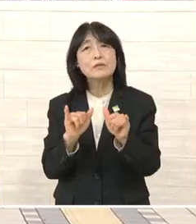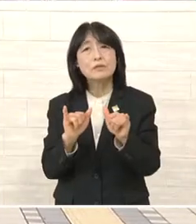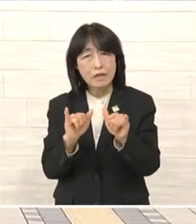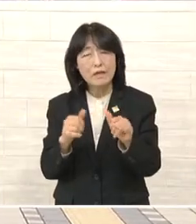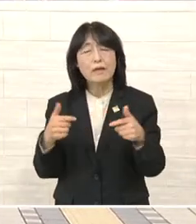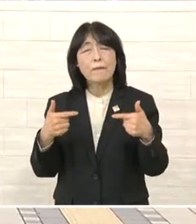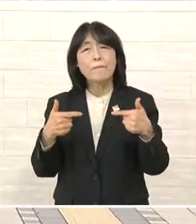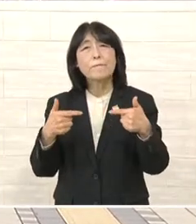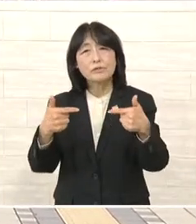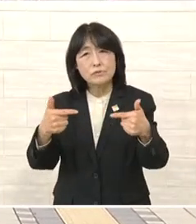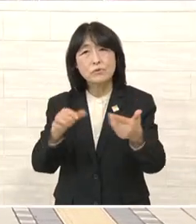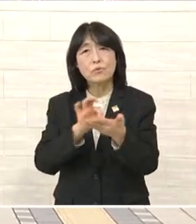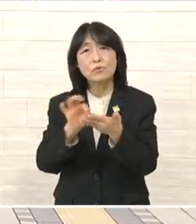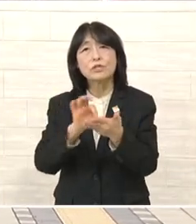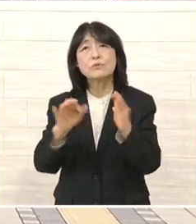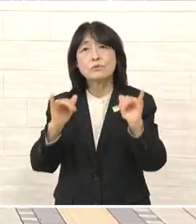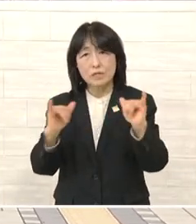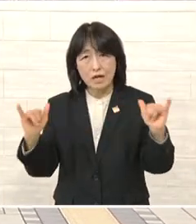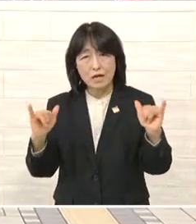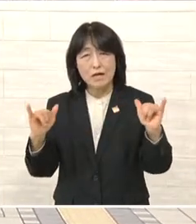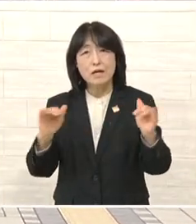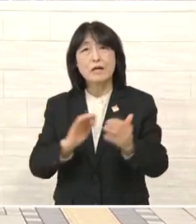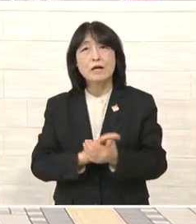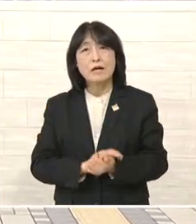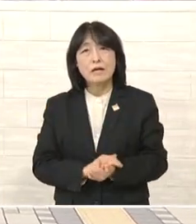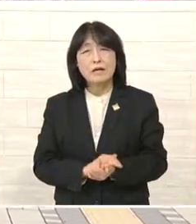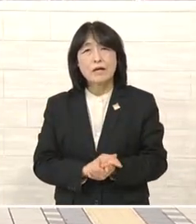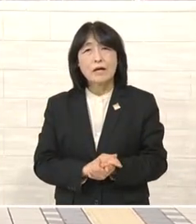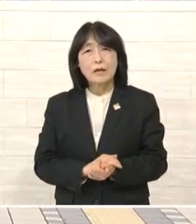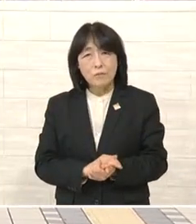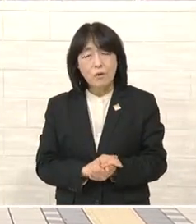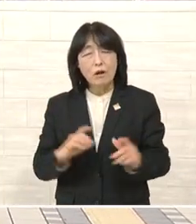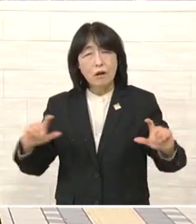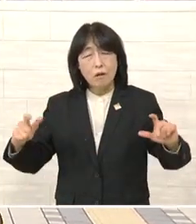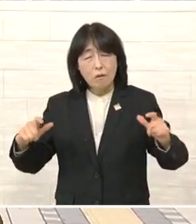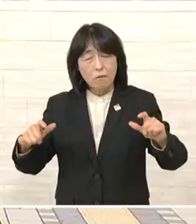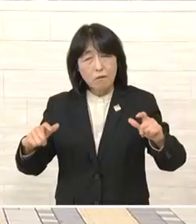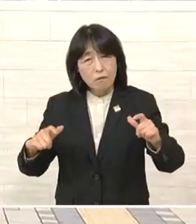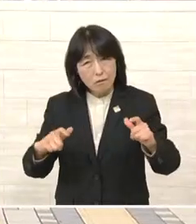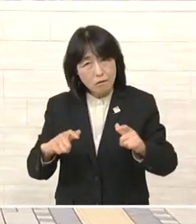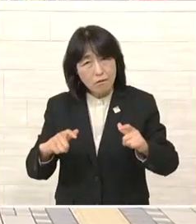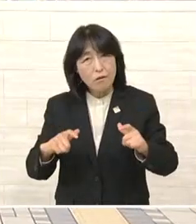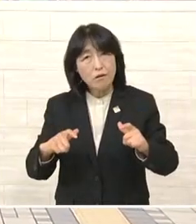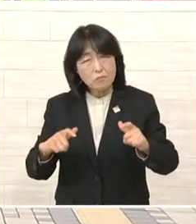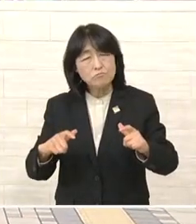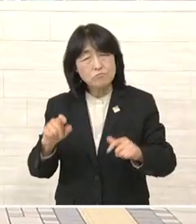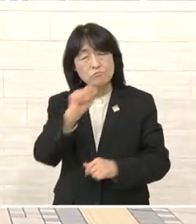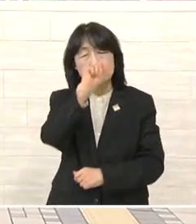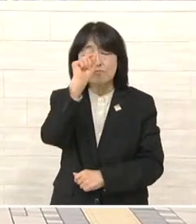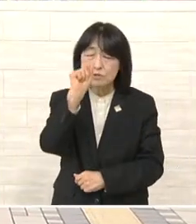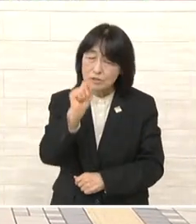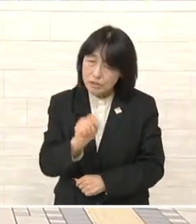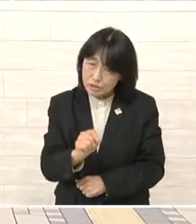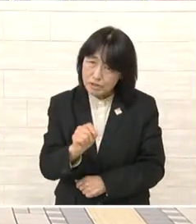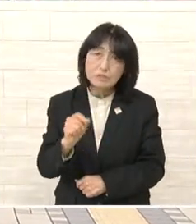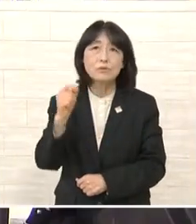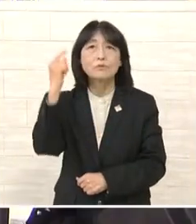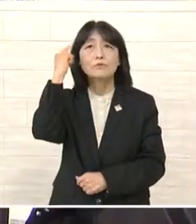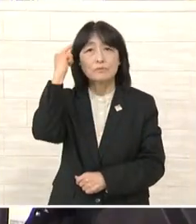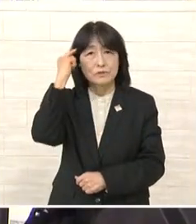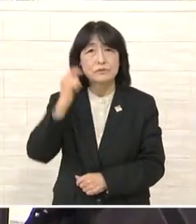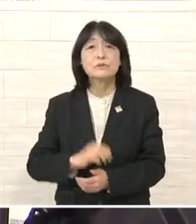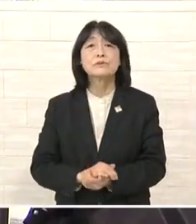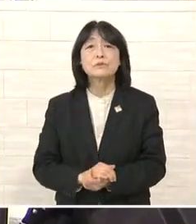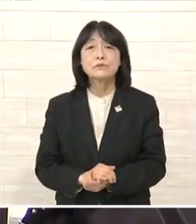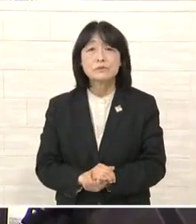スの利用者とかも少なくなってきてるんじゃないかなと思います。